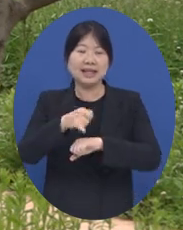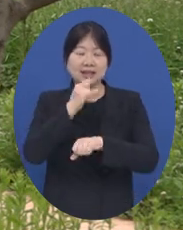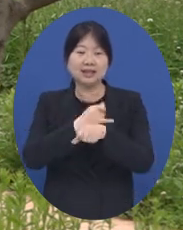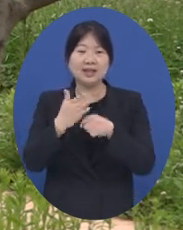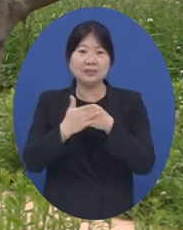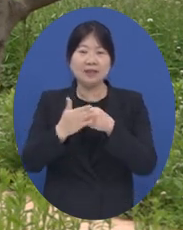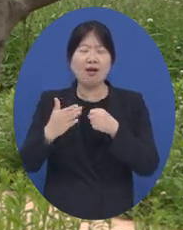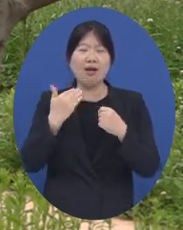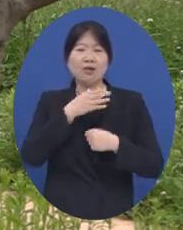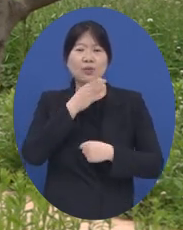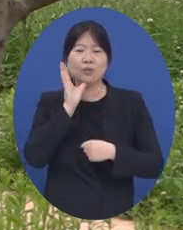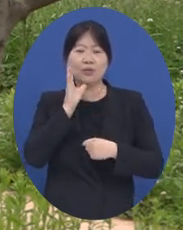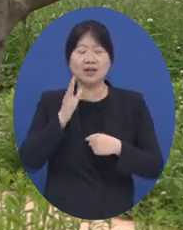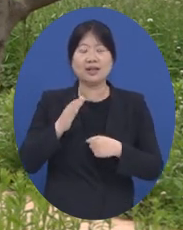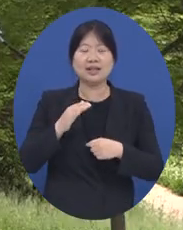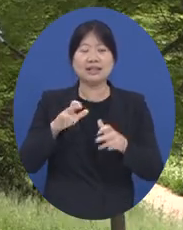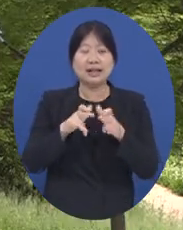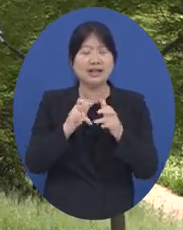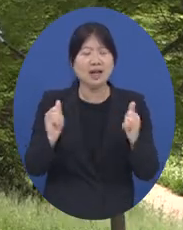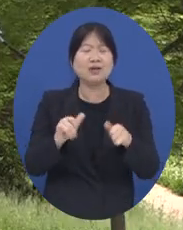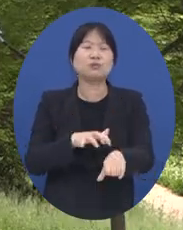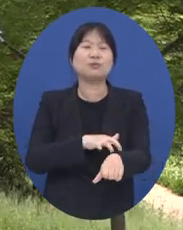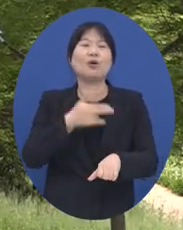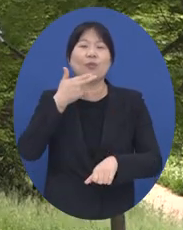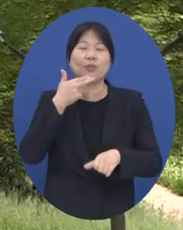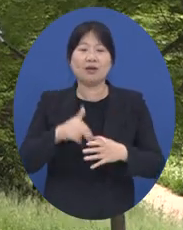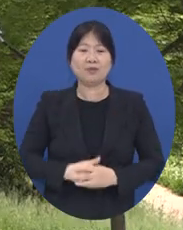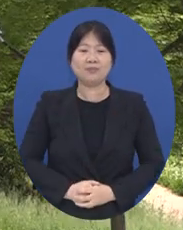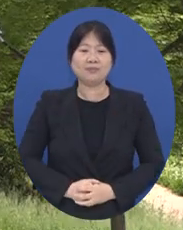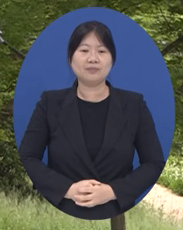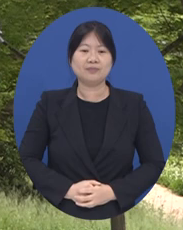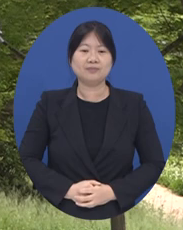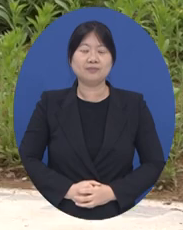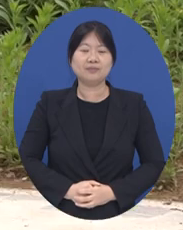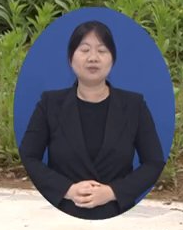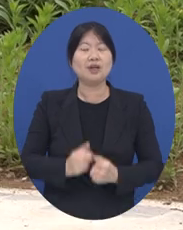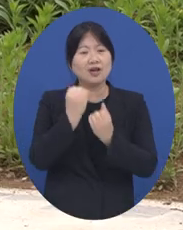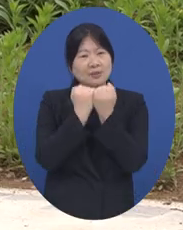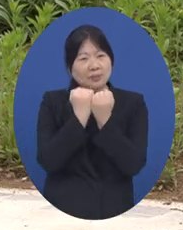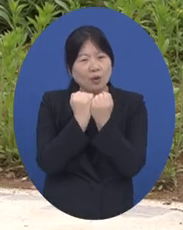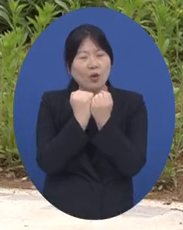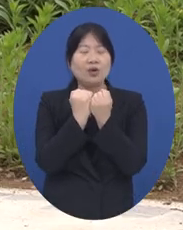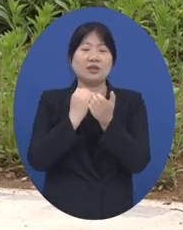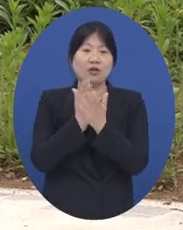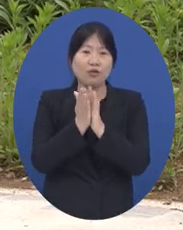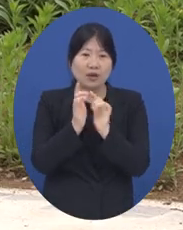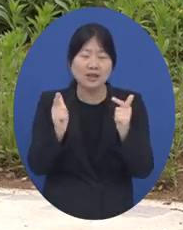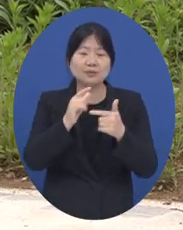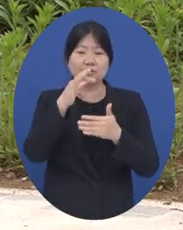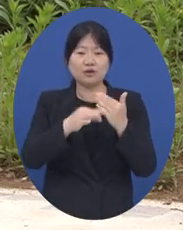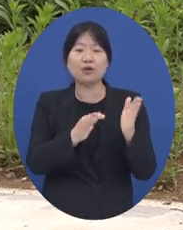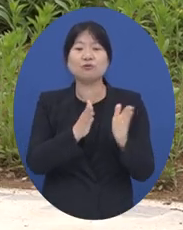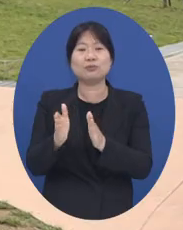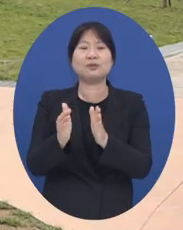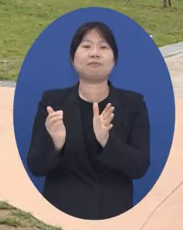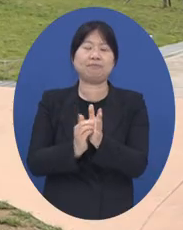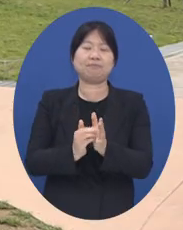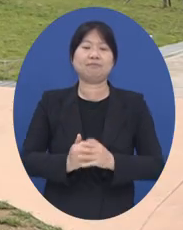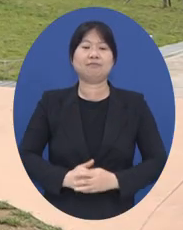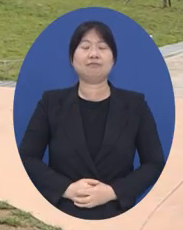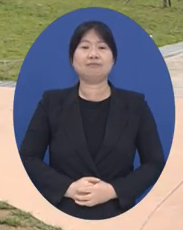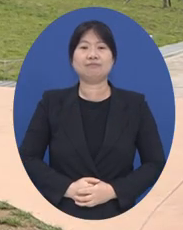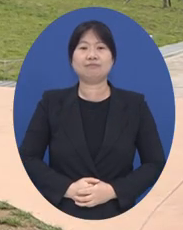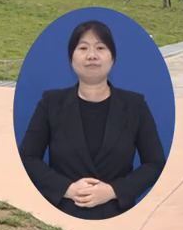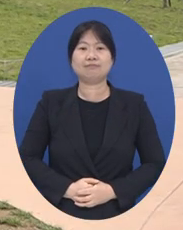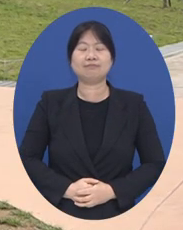장애인도 b 편함 없이 이용할 수 있고 스탬프 여행과 야외 조각 작품 해설 등 다양한 프로그램도 준비 됐습니다 경주